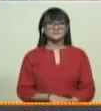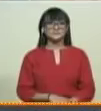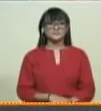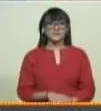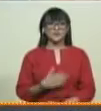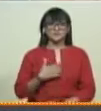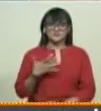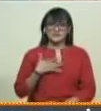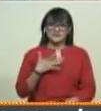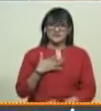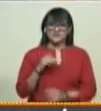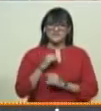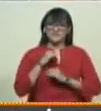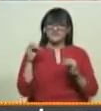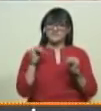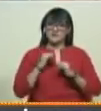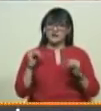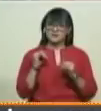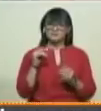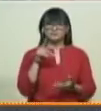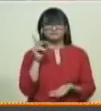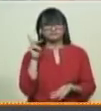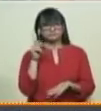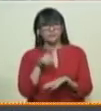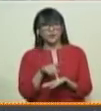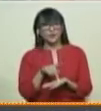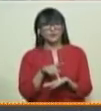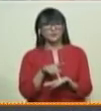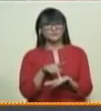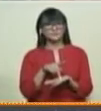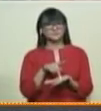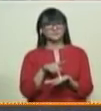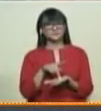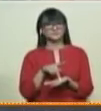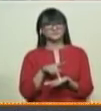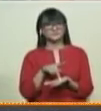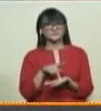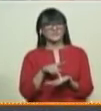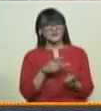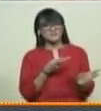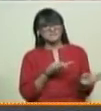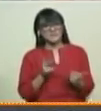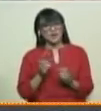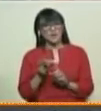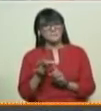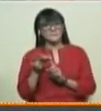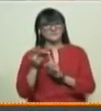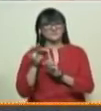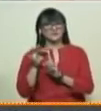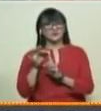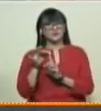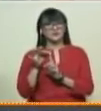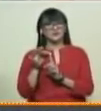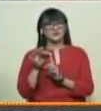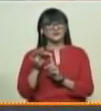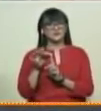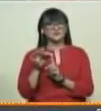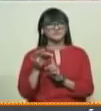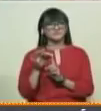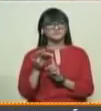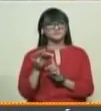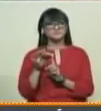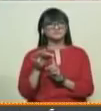felices por su asistencia como nuestro invitado especial a la